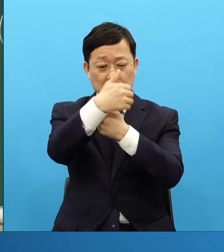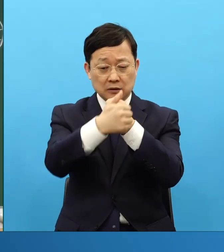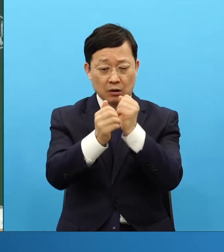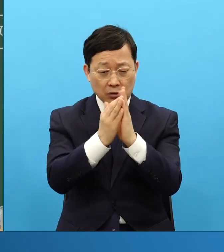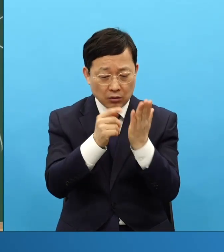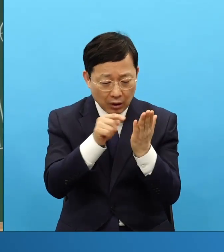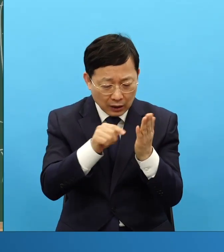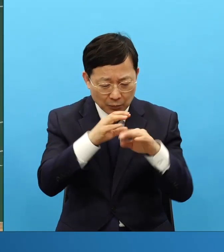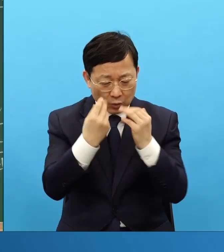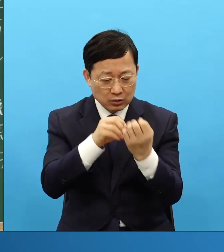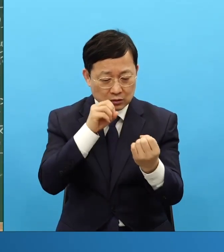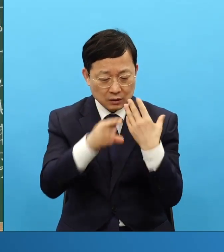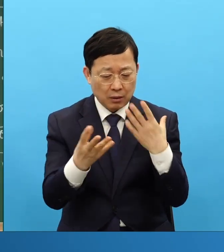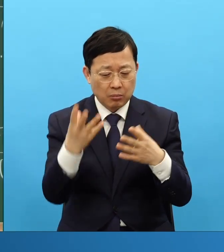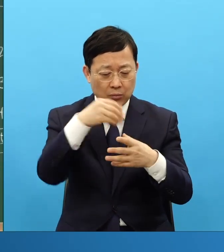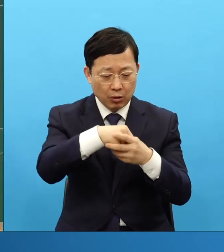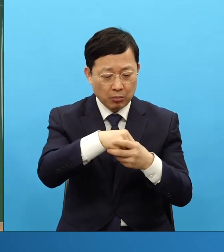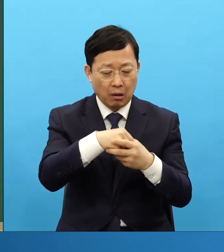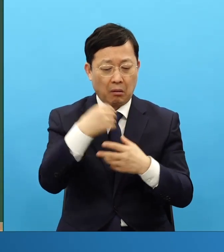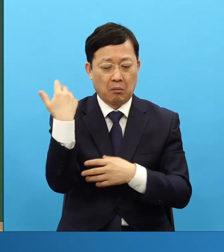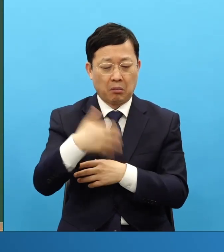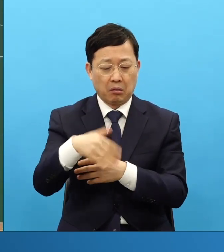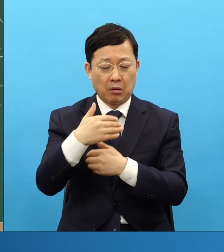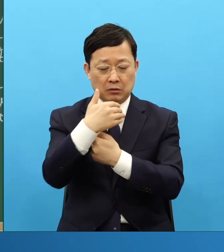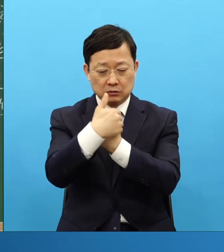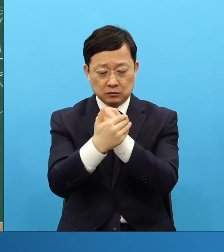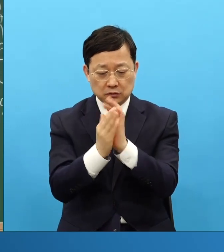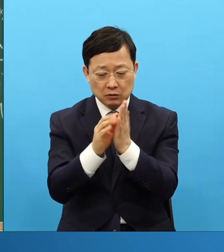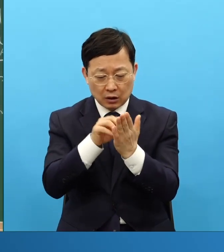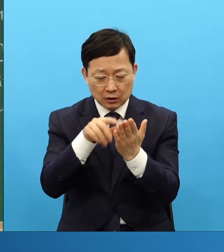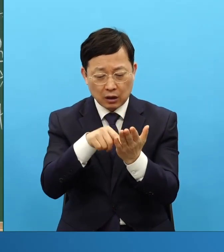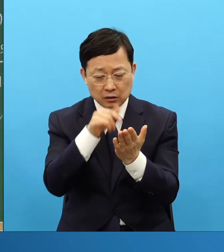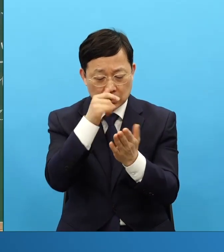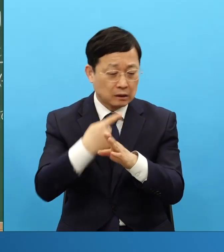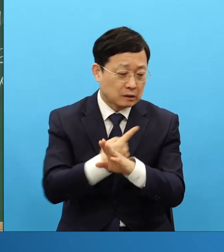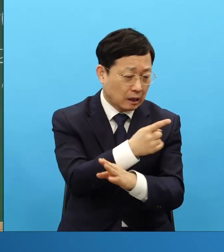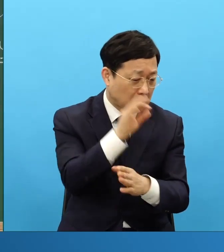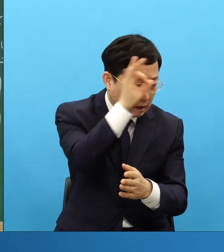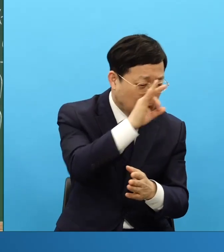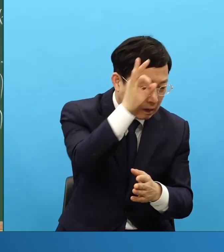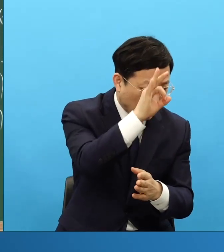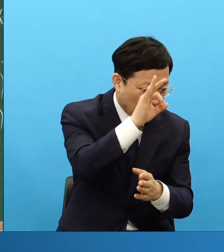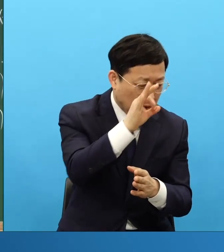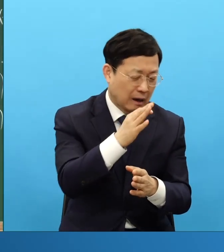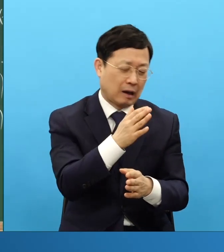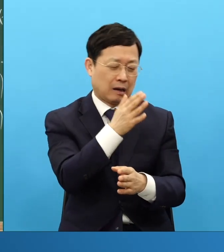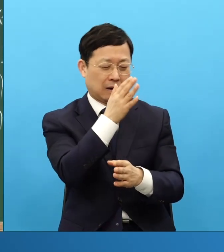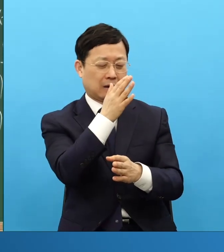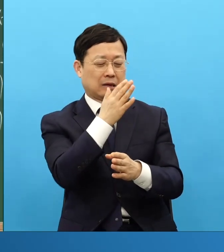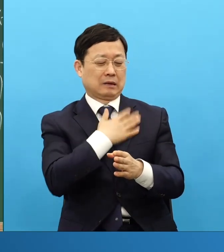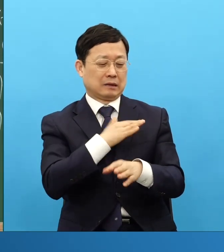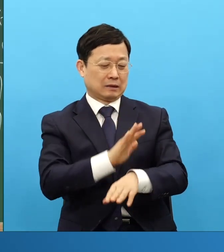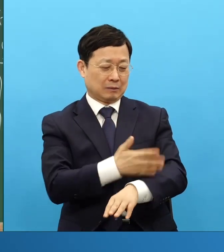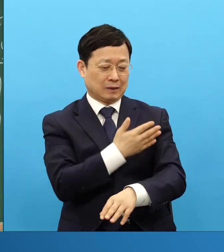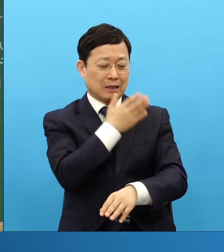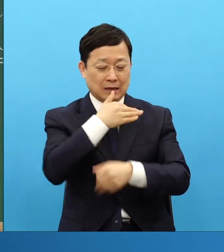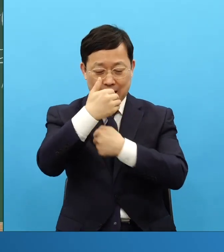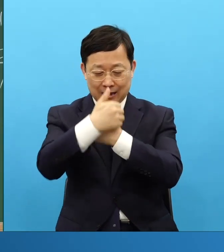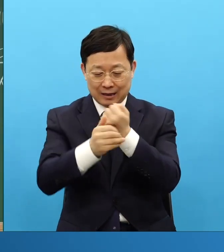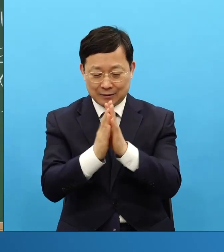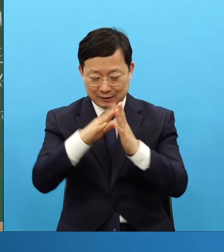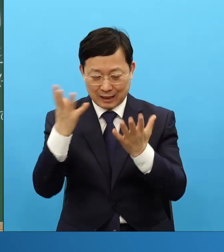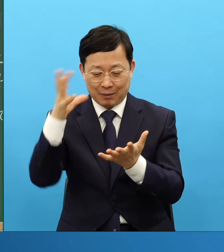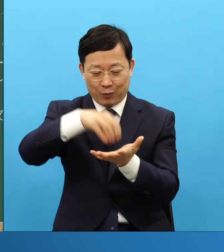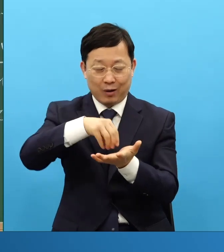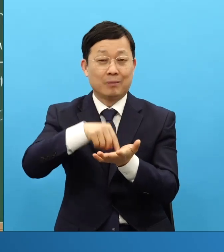answer from the Bible. 성경에 다 있는 건데 내가 몰라가지고 헤맸구나. Oh, it's all in the Bible, but not knowing that I was wandering